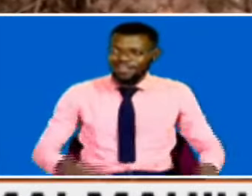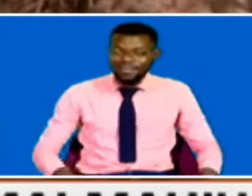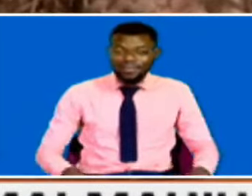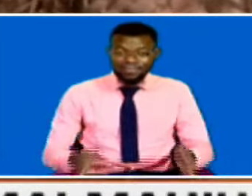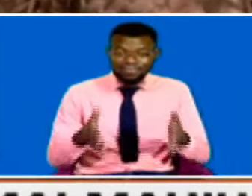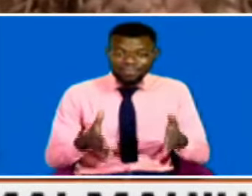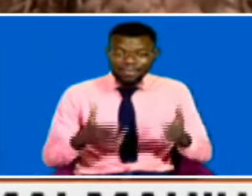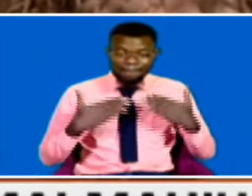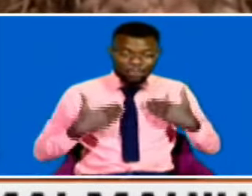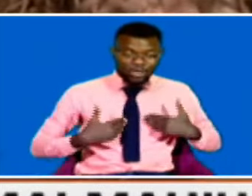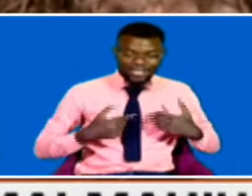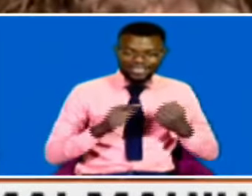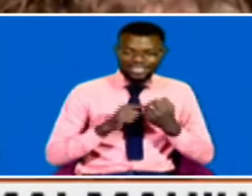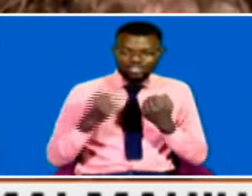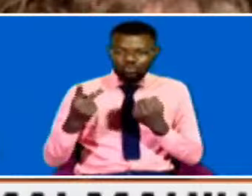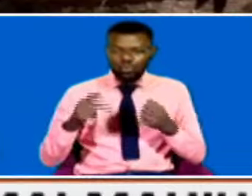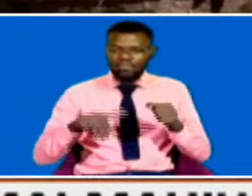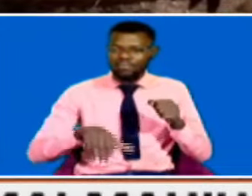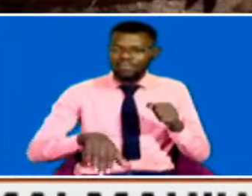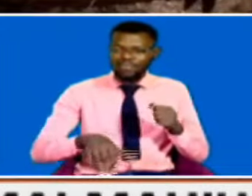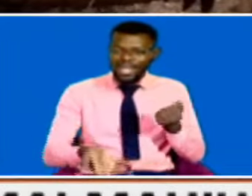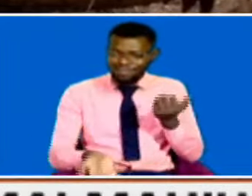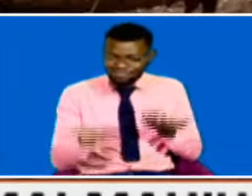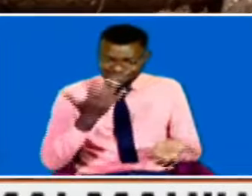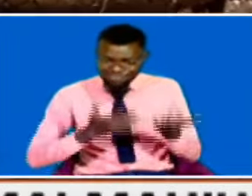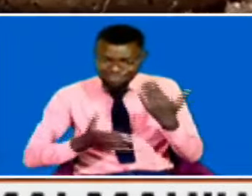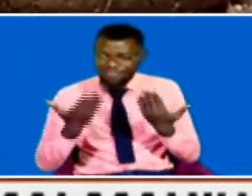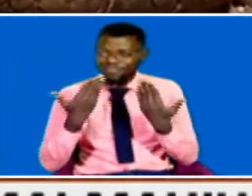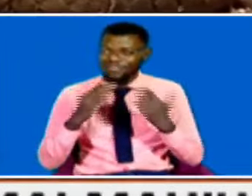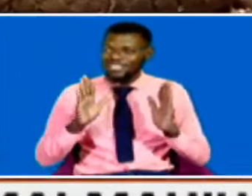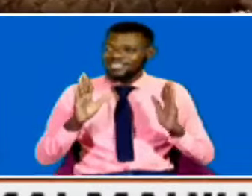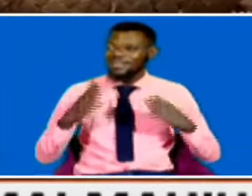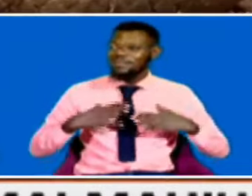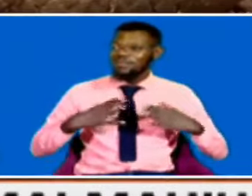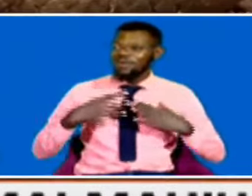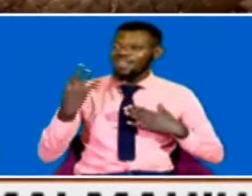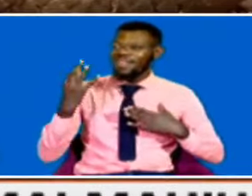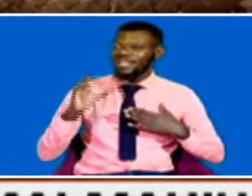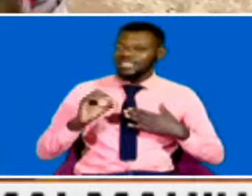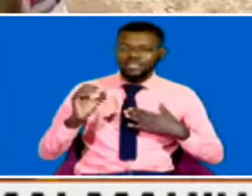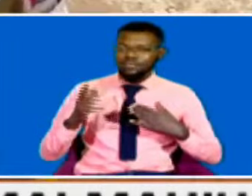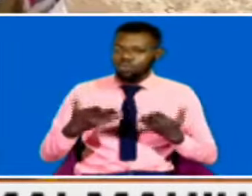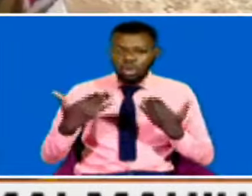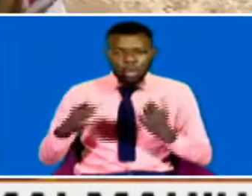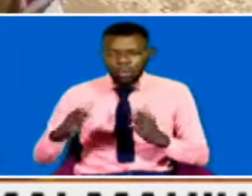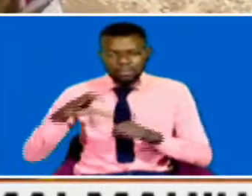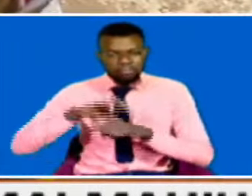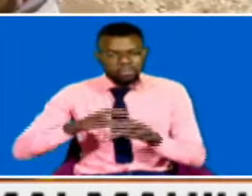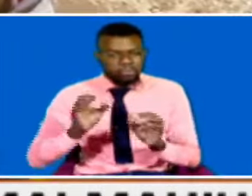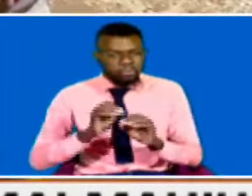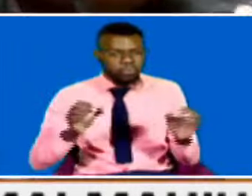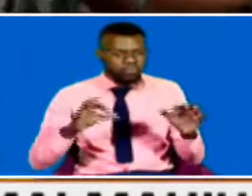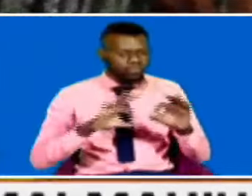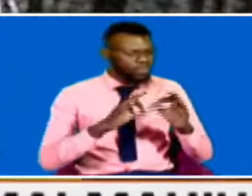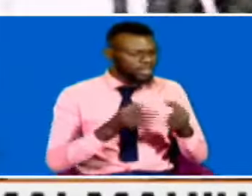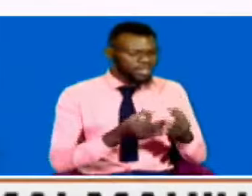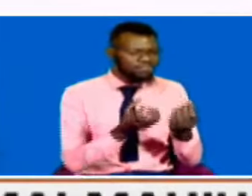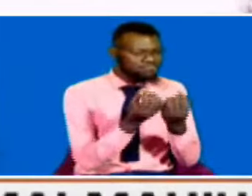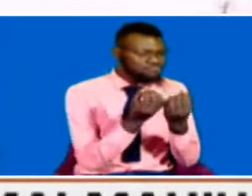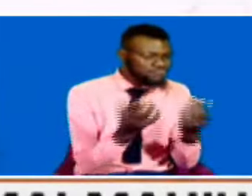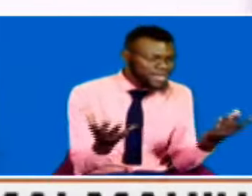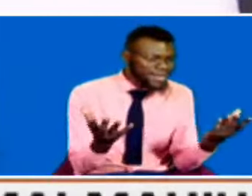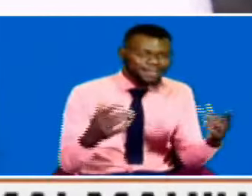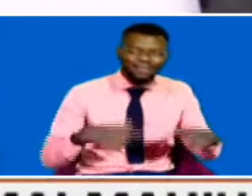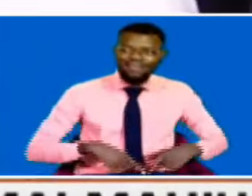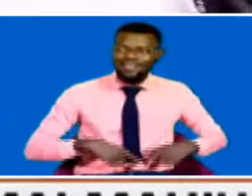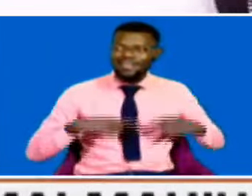Inaarifiwa miili 62 imepatikana kufikia sasa, watu 30 wakiwa hawajapatikana, huku zaidi ya familia 100 zikiwa zinaishi